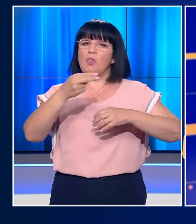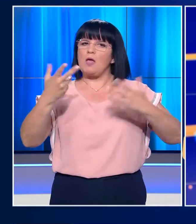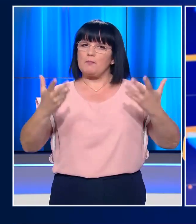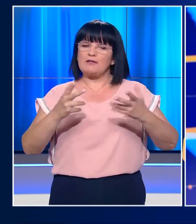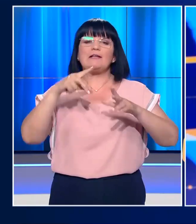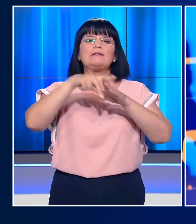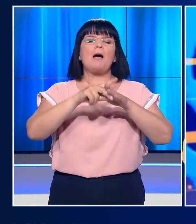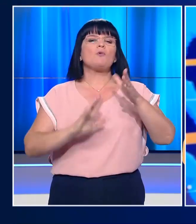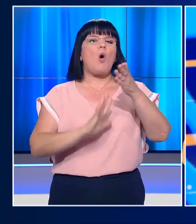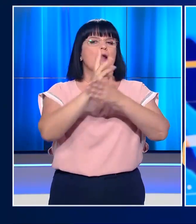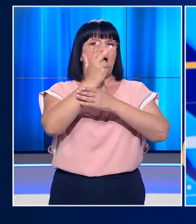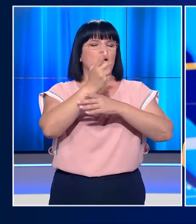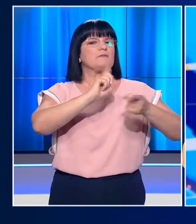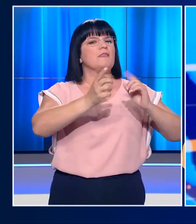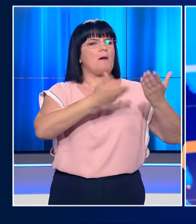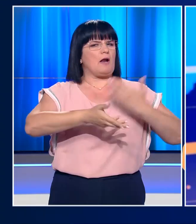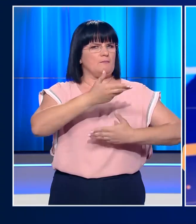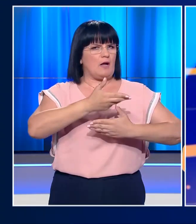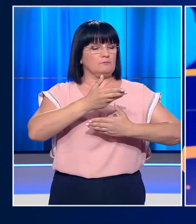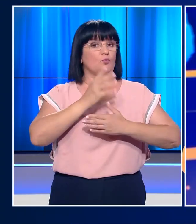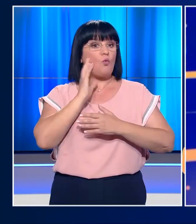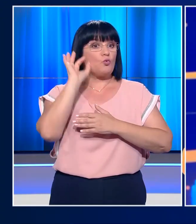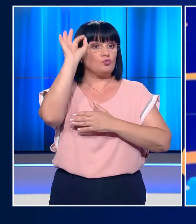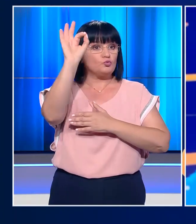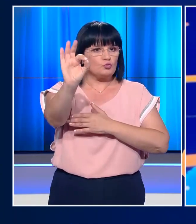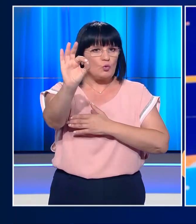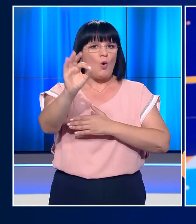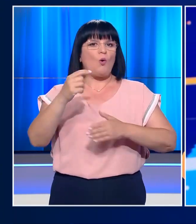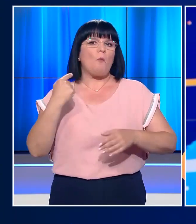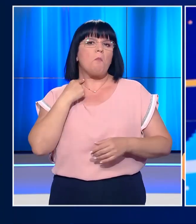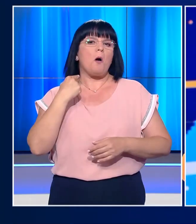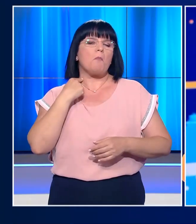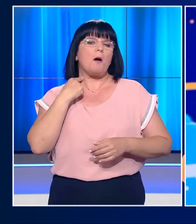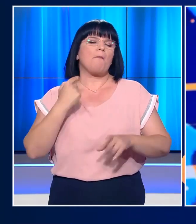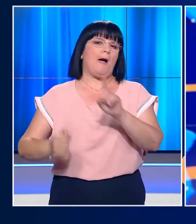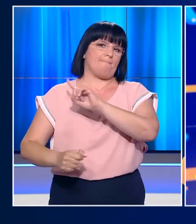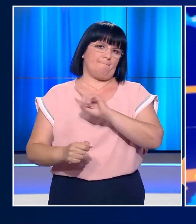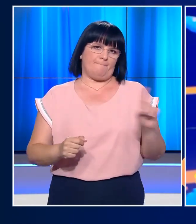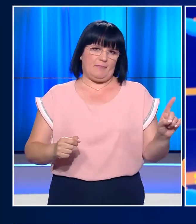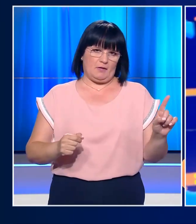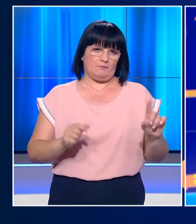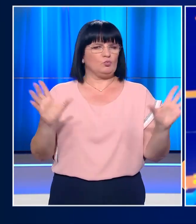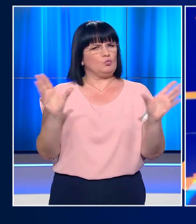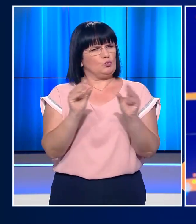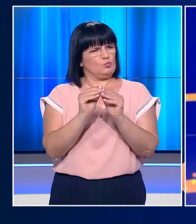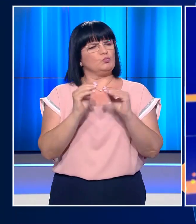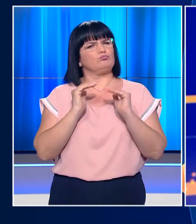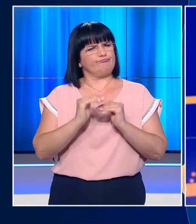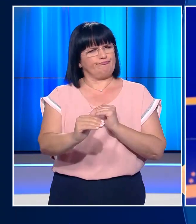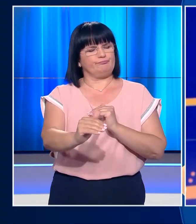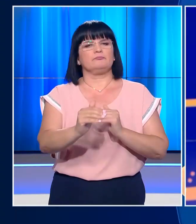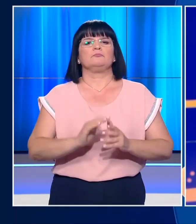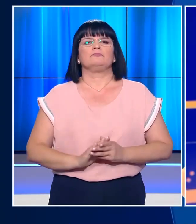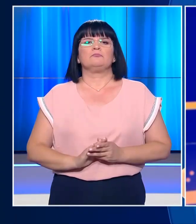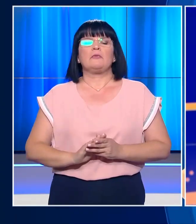στον δεύτερο γύρο διαπραγματεύσεων με στόχο να αρθεί το αδιέξοδο στις συνομιλίες των 27 ηγετών που συνεχίζονται στις